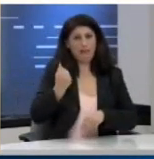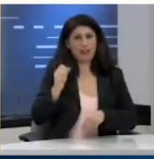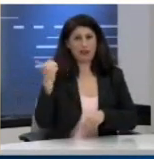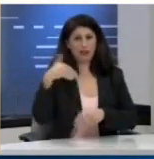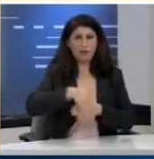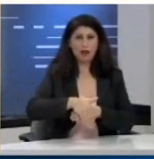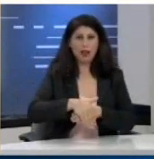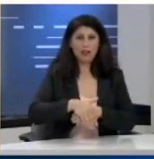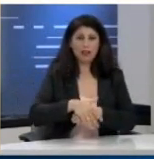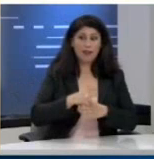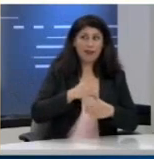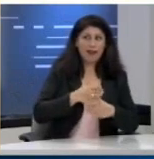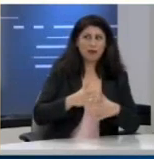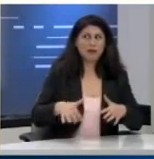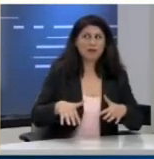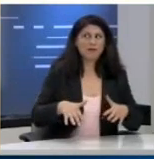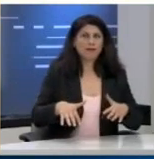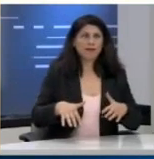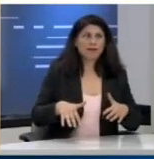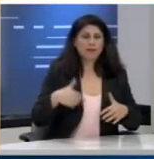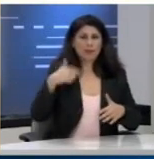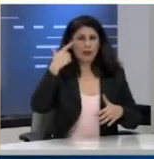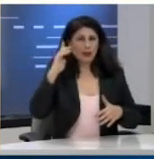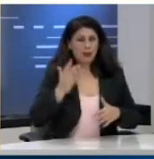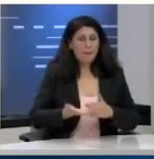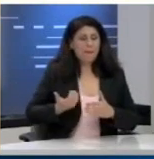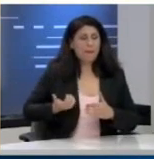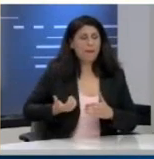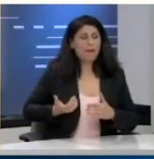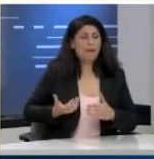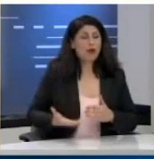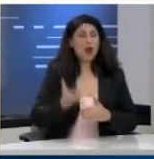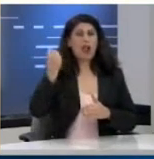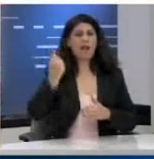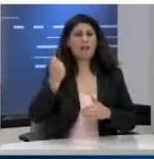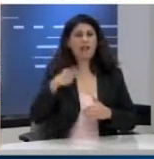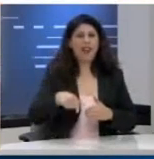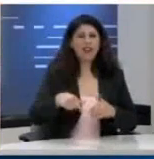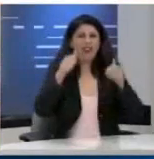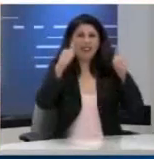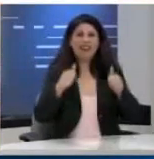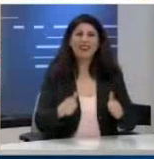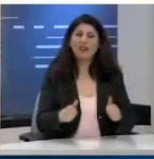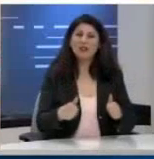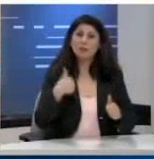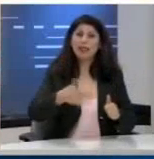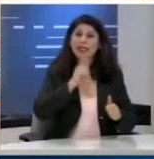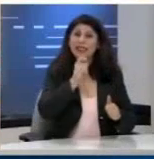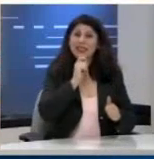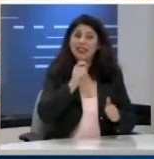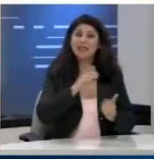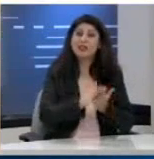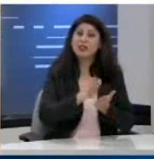να κρύψετε την αμηχανία σας και πριν προλάβετε να βγάλετε αυτές τις αμήχανες ανακοινώσεις μετά τη συνέντευξη τύπου